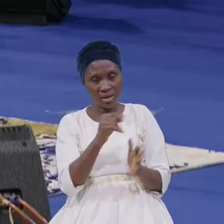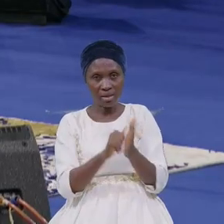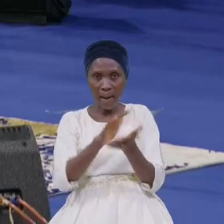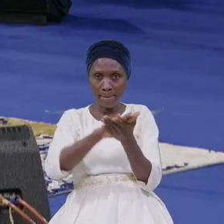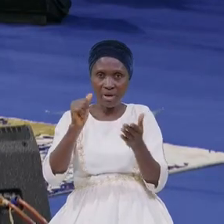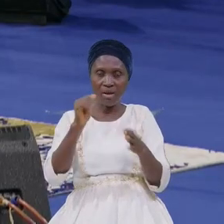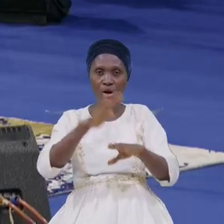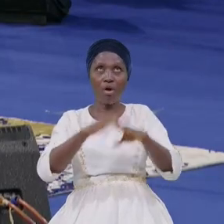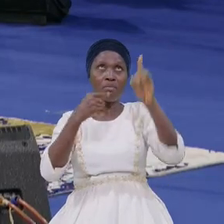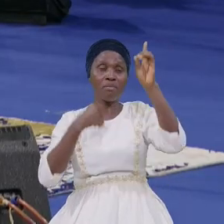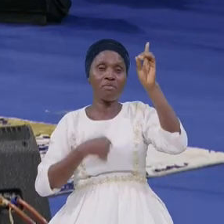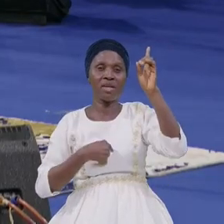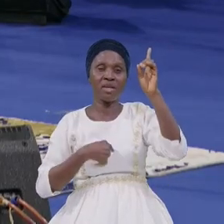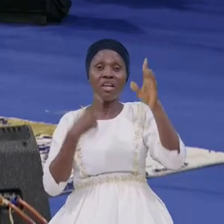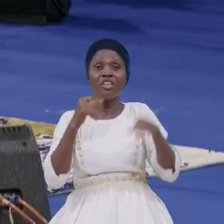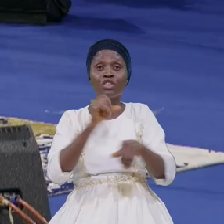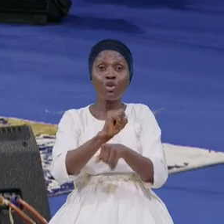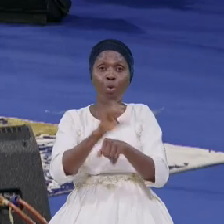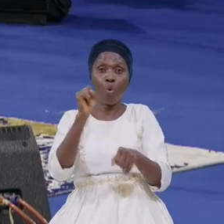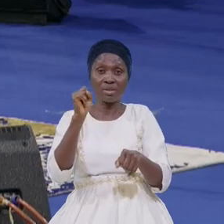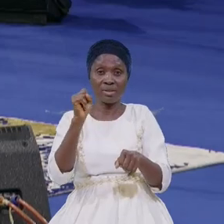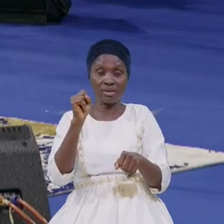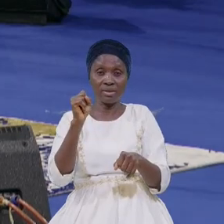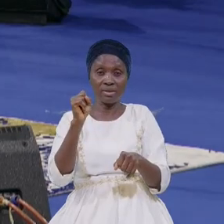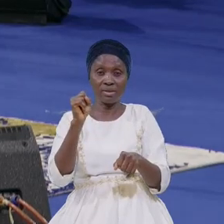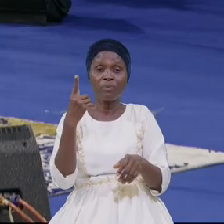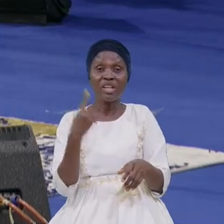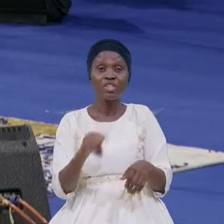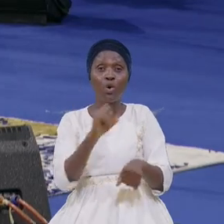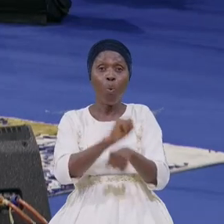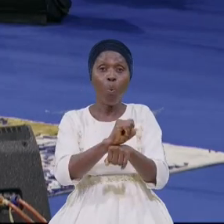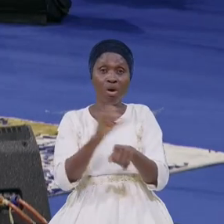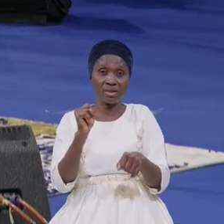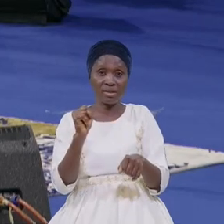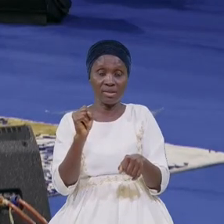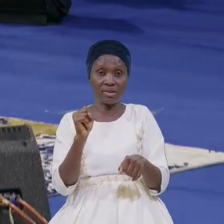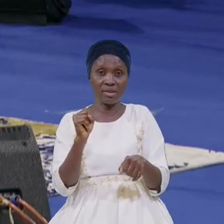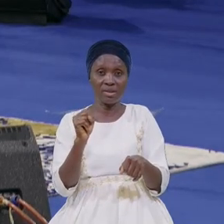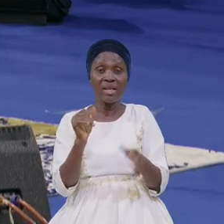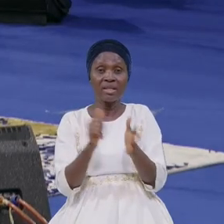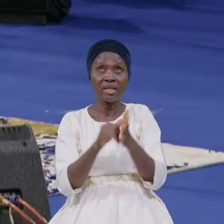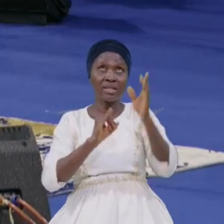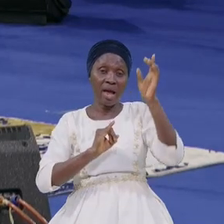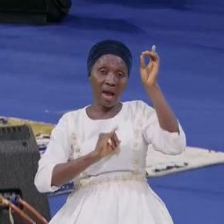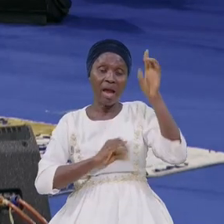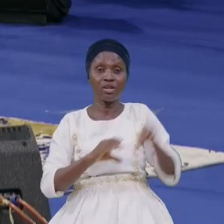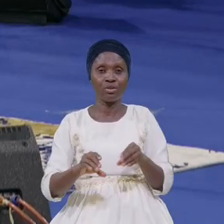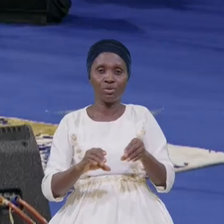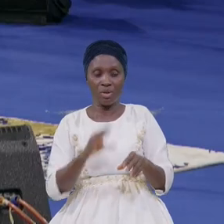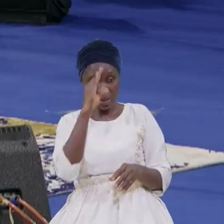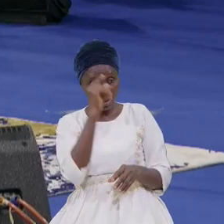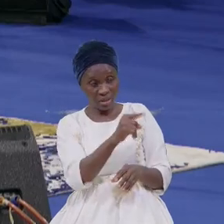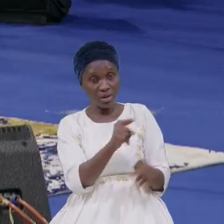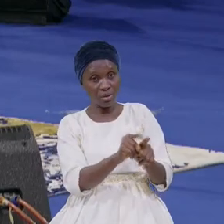croit en moi, fera aussi les œuvres que je fais, et